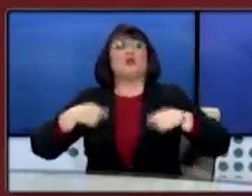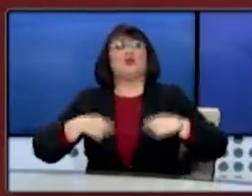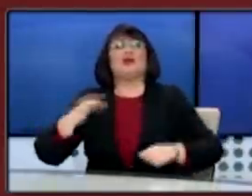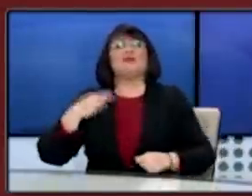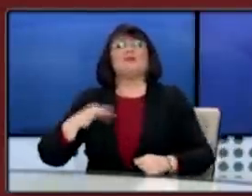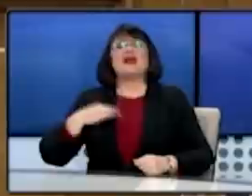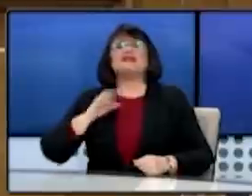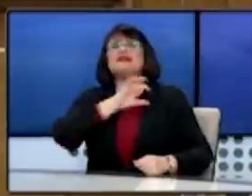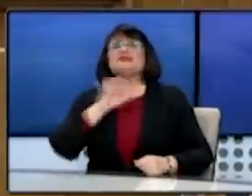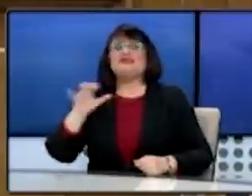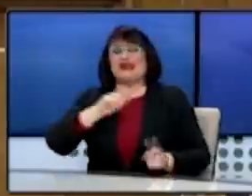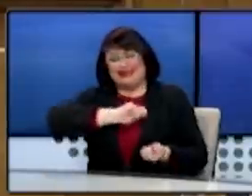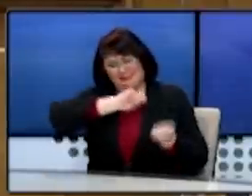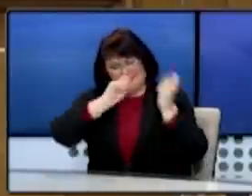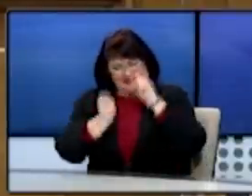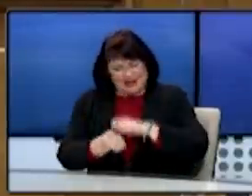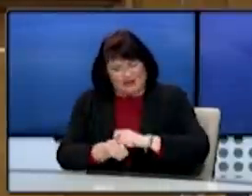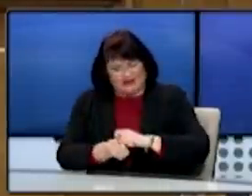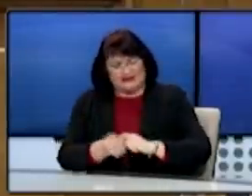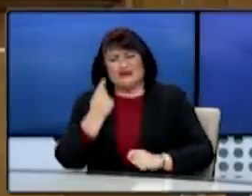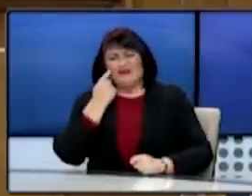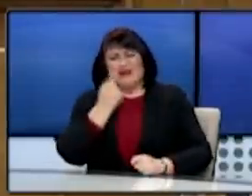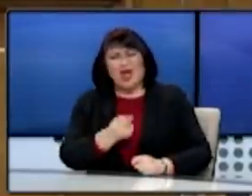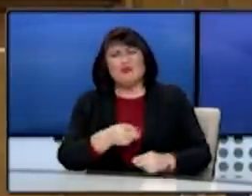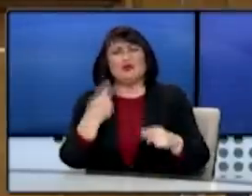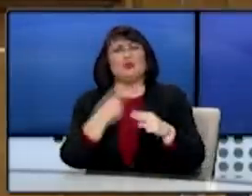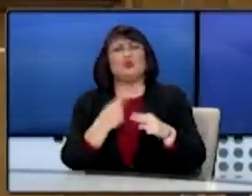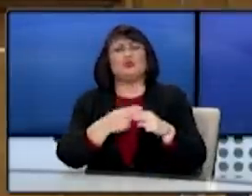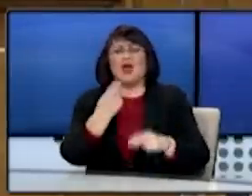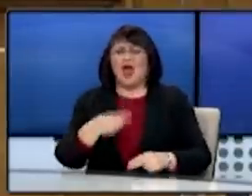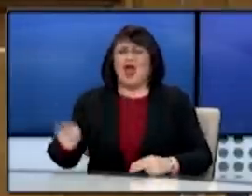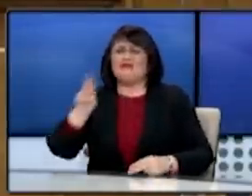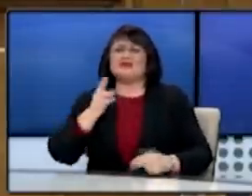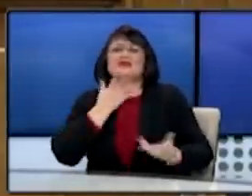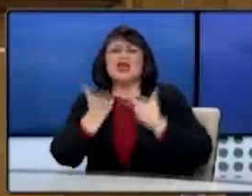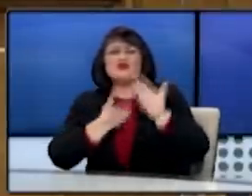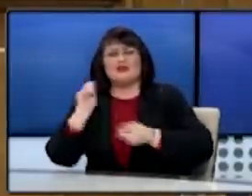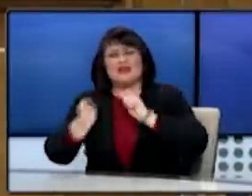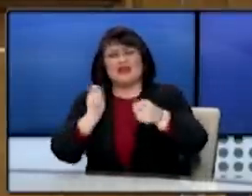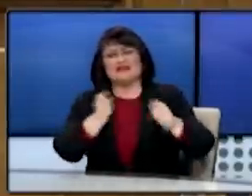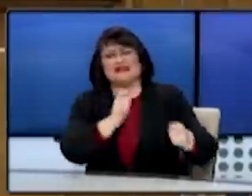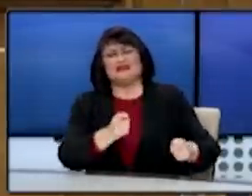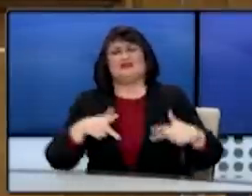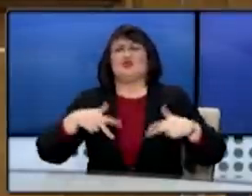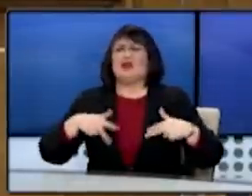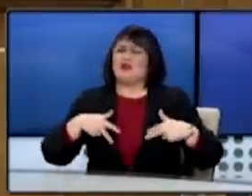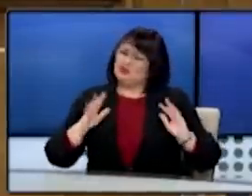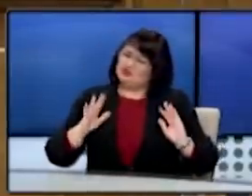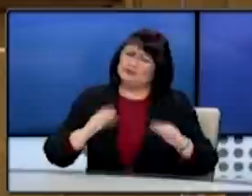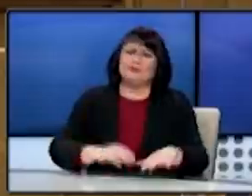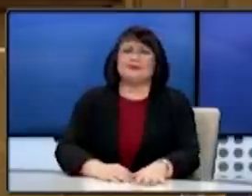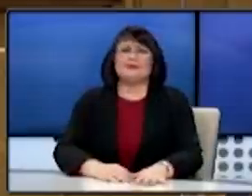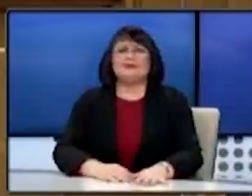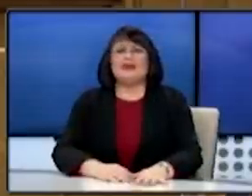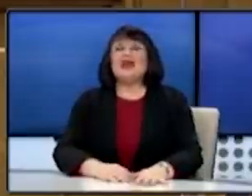πράσινη ψηφιακή μετάβαση, εκεί αντίθετα παρατηρούμε σημαντική αύξηση των δαπανών για το κράτος. Θα το